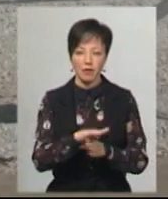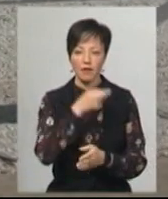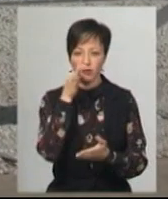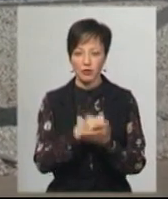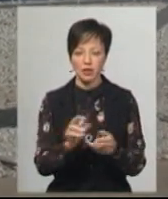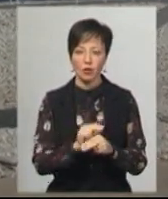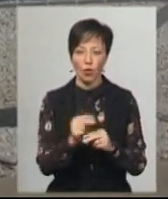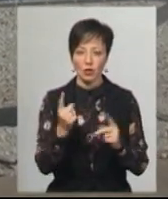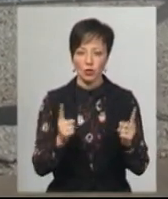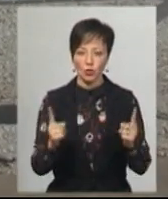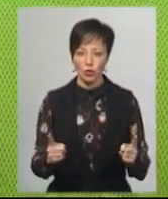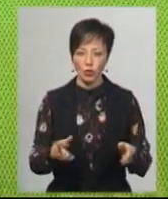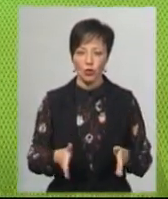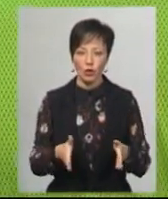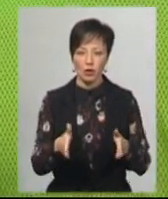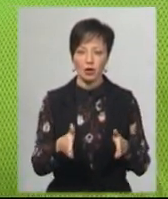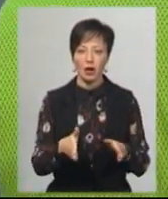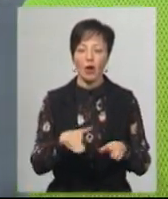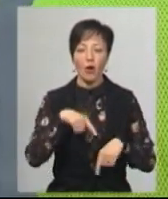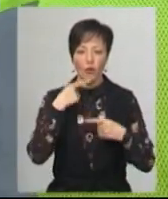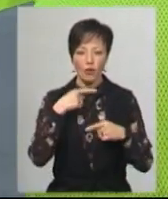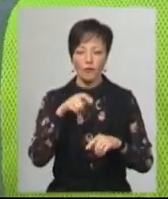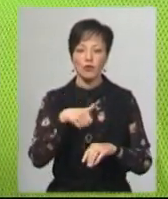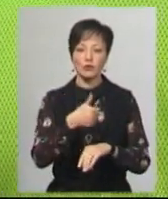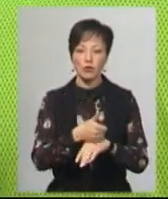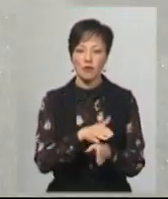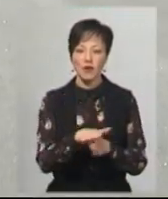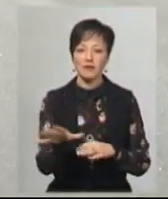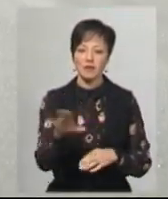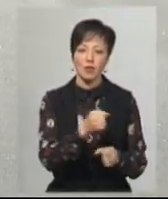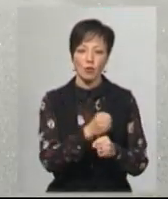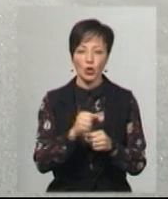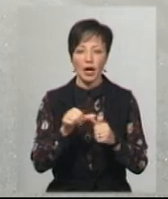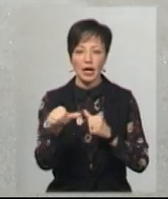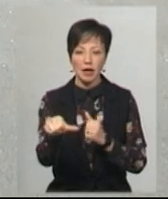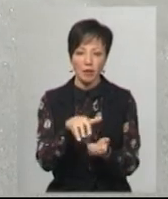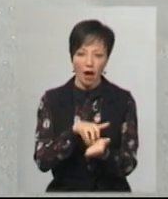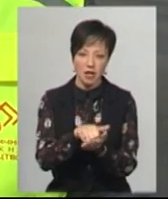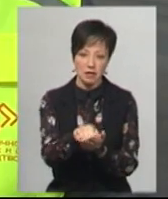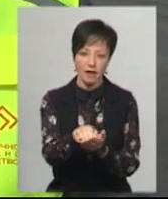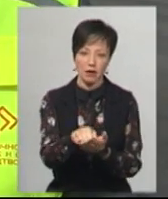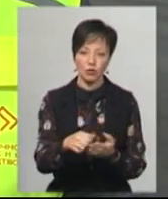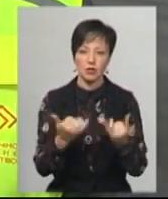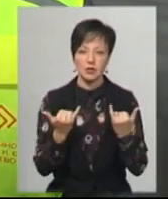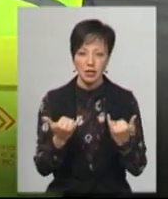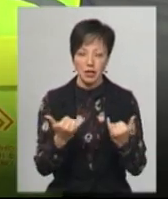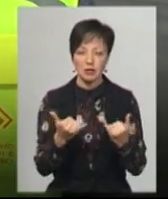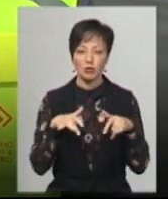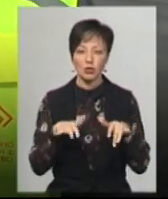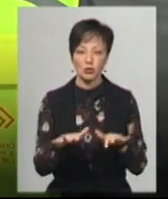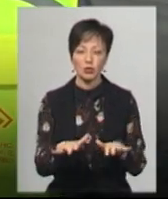за ремонт однієї з ділянок дороги, Юрій Клімов, говорить, в основному виконані усі роботи, крім укладки верхнього шару. Зараз іде